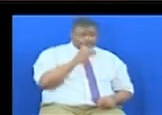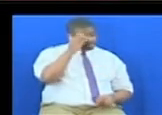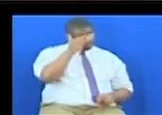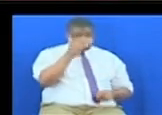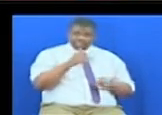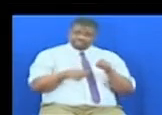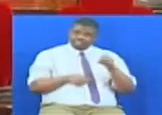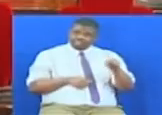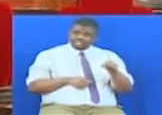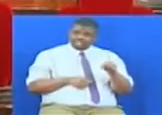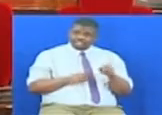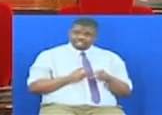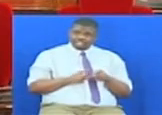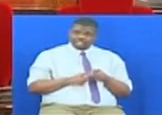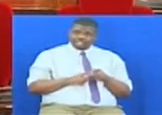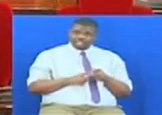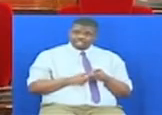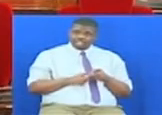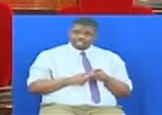kwamba